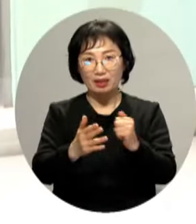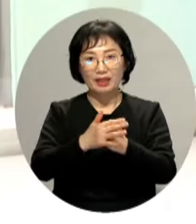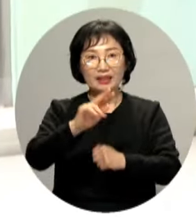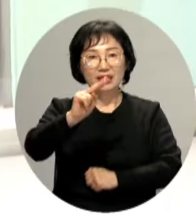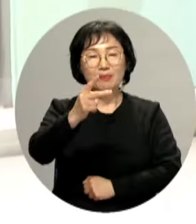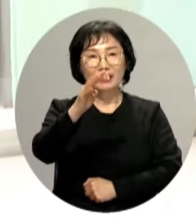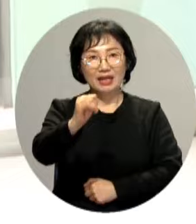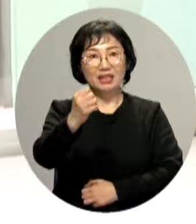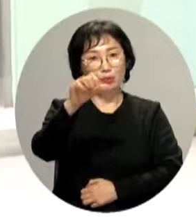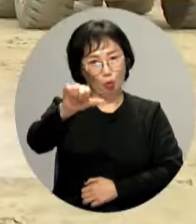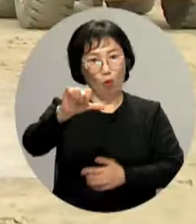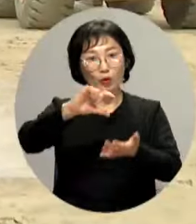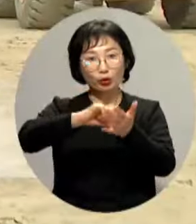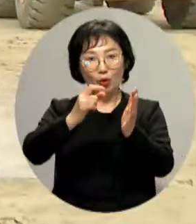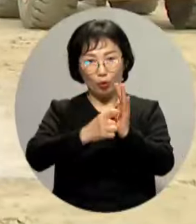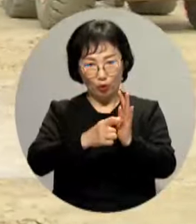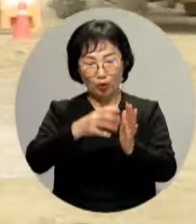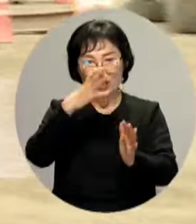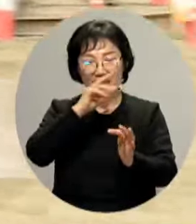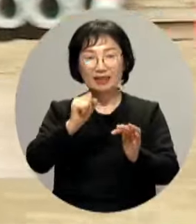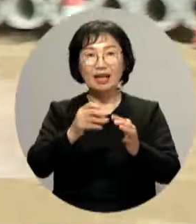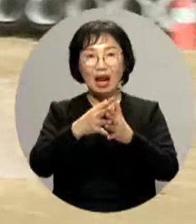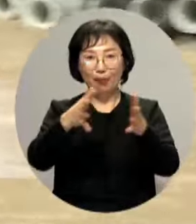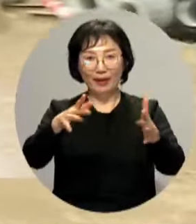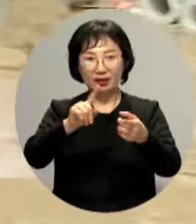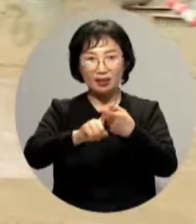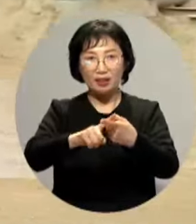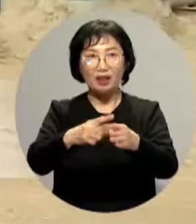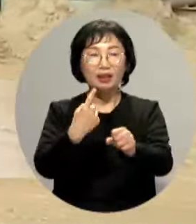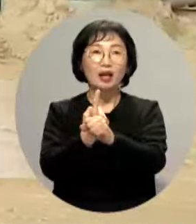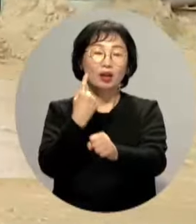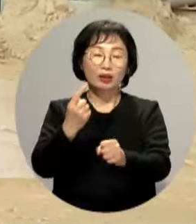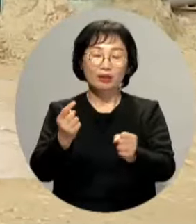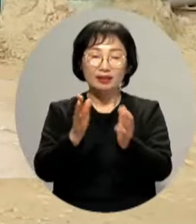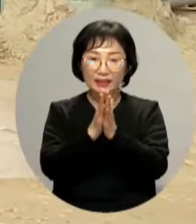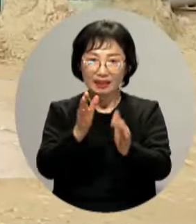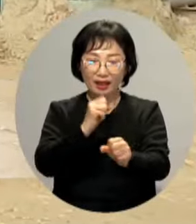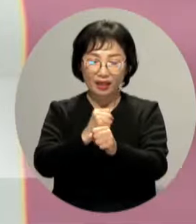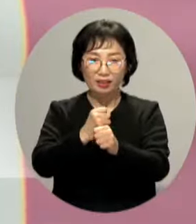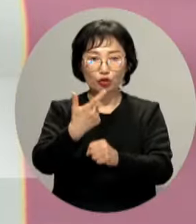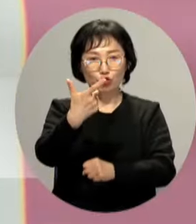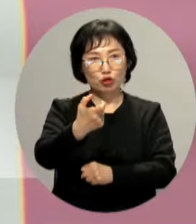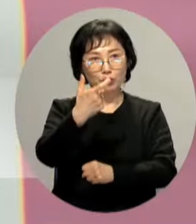규모의 익산 부송 대시양 아파트는 1년 전 착공해 현재